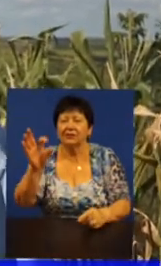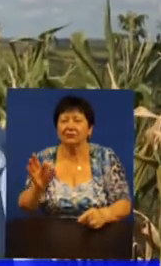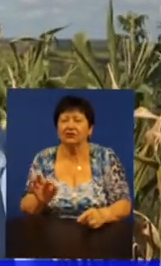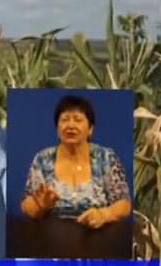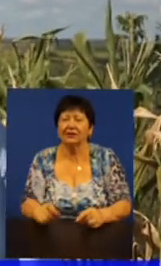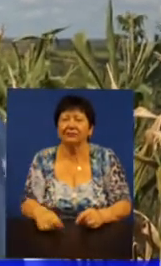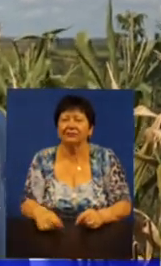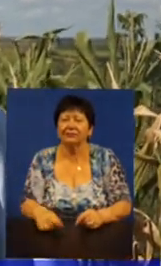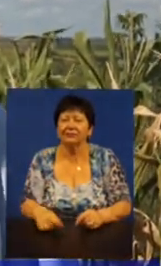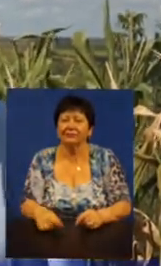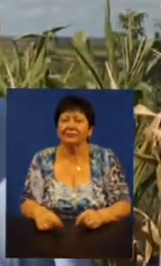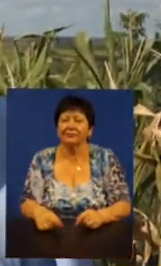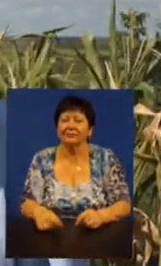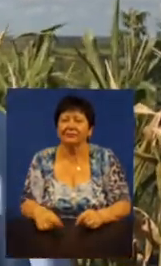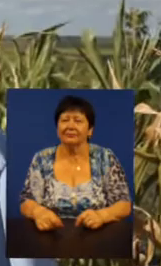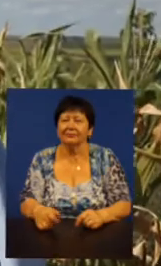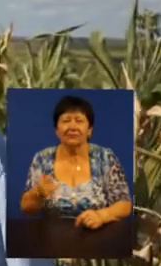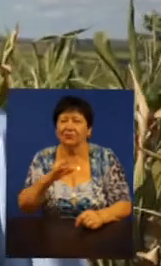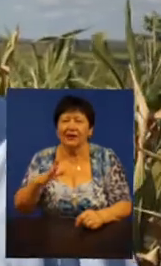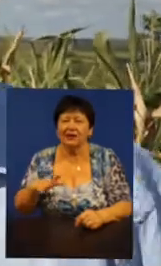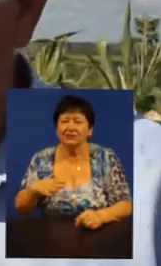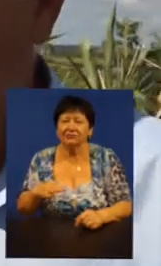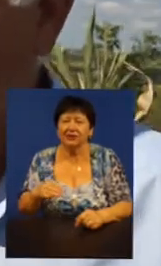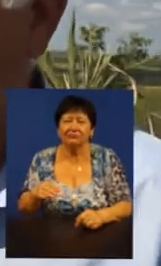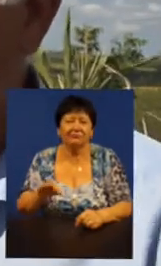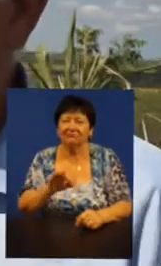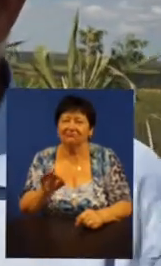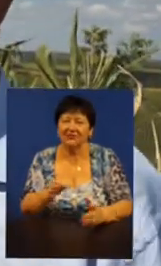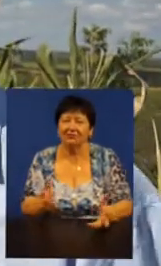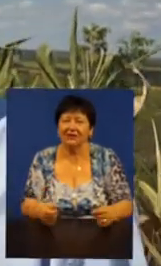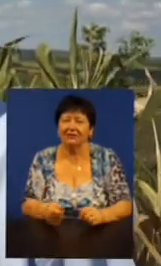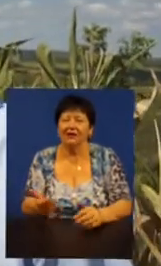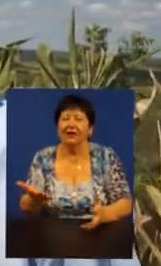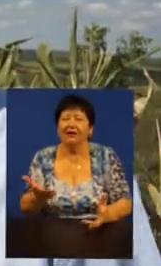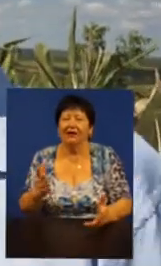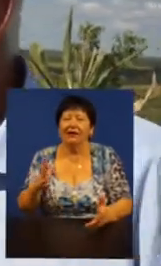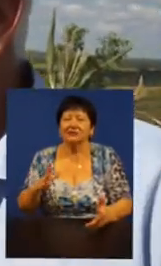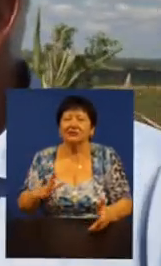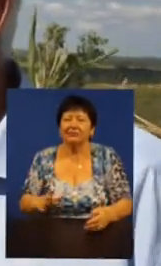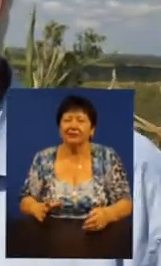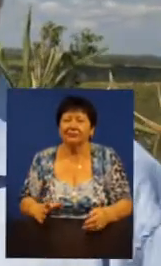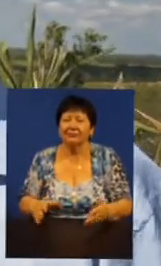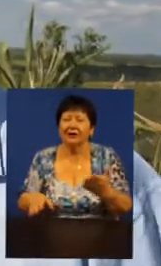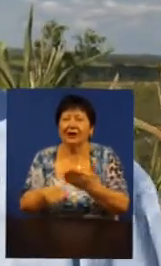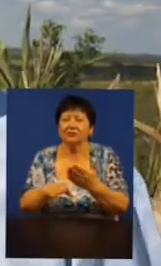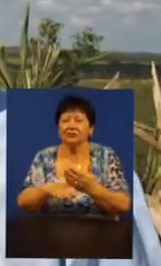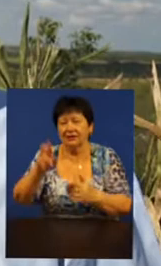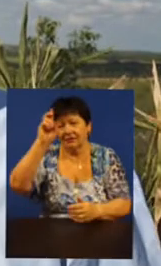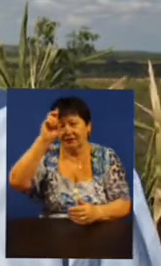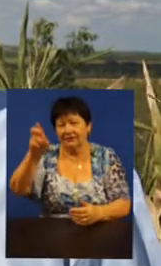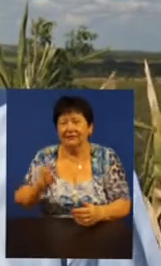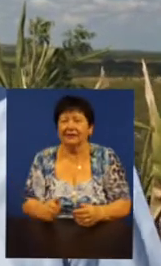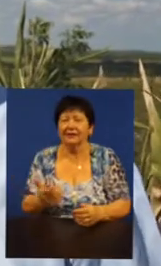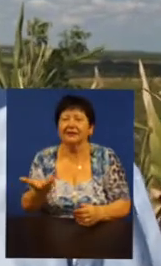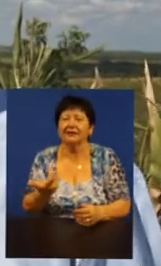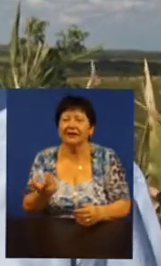100%. Nu mai așteptăm roade nimic, așteptăm măcar ajutoare de la stat, cât de